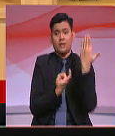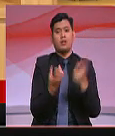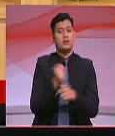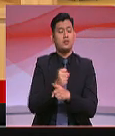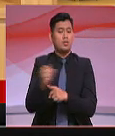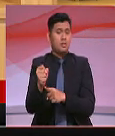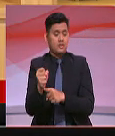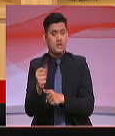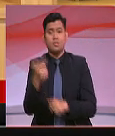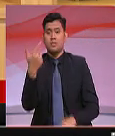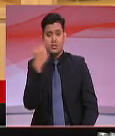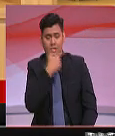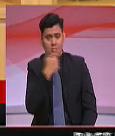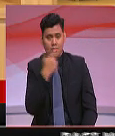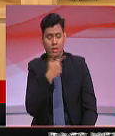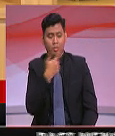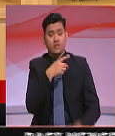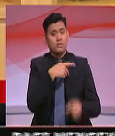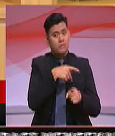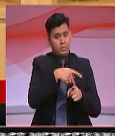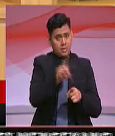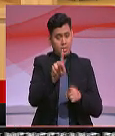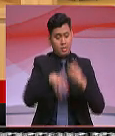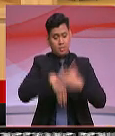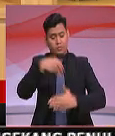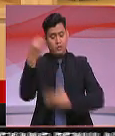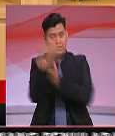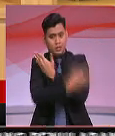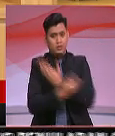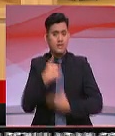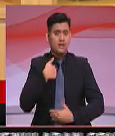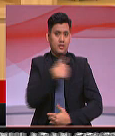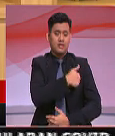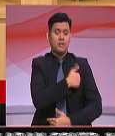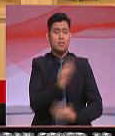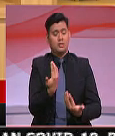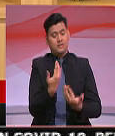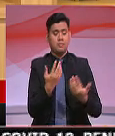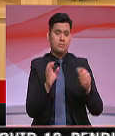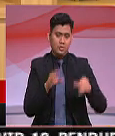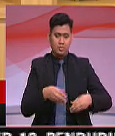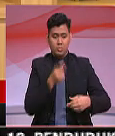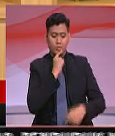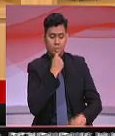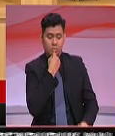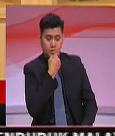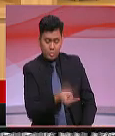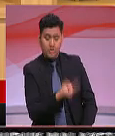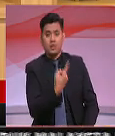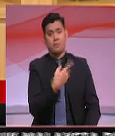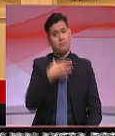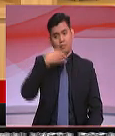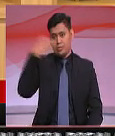tidak diperlukan kepakaran mereka, kita mudah carakan untuk mereka pulang ke tempat asal mereka dan